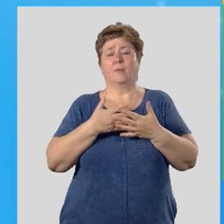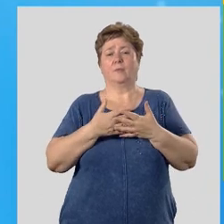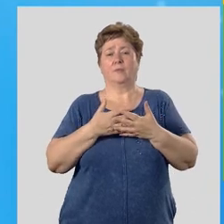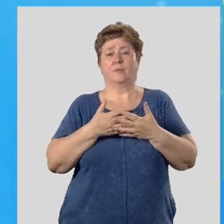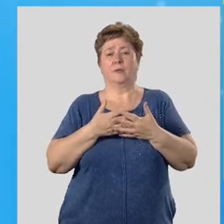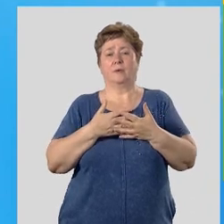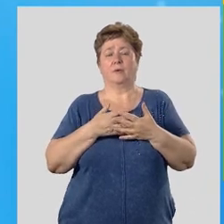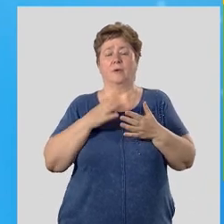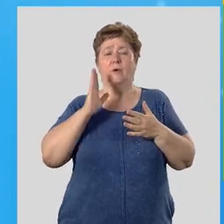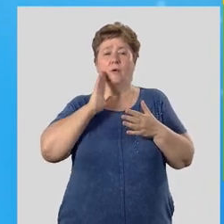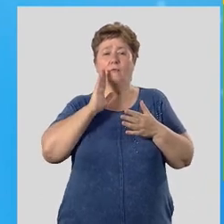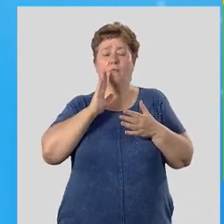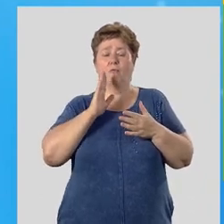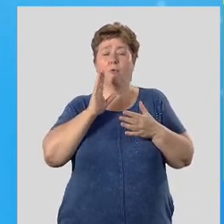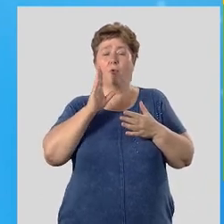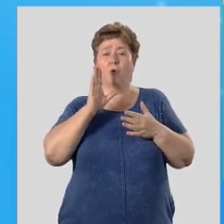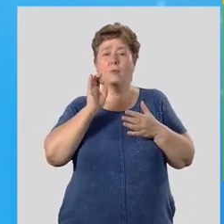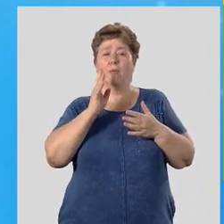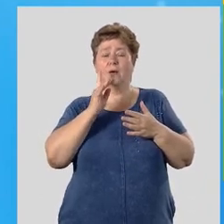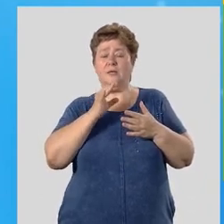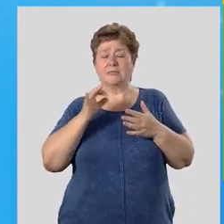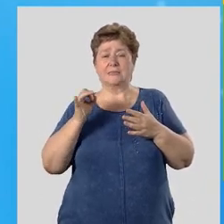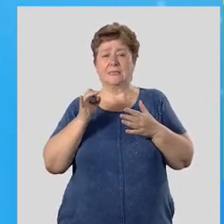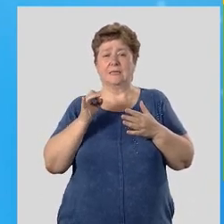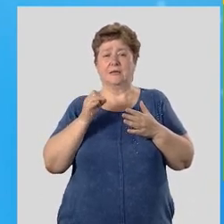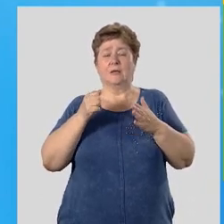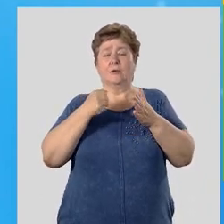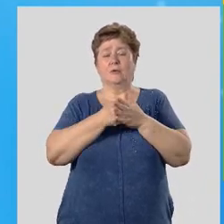Например, водоросли содержат до